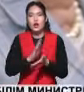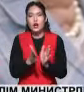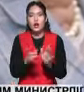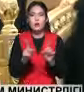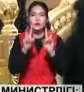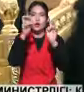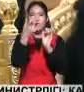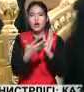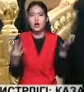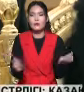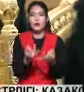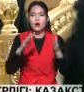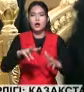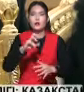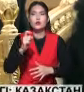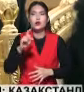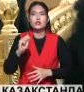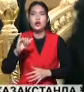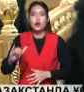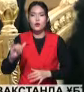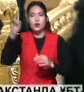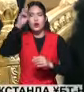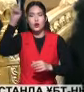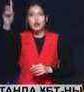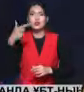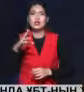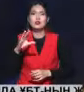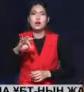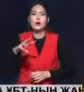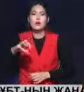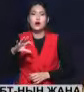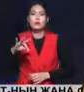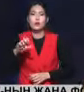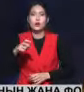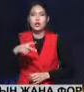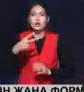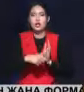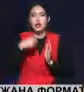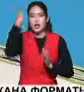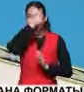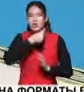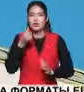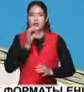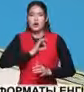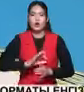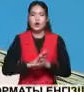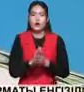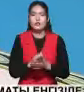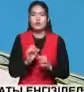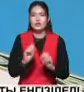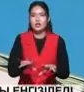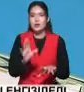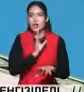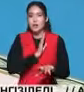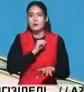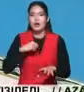өтті. Мәселен, Мұхтар Әуезов атындағы Қазақ ұлттық драма театрының ғимараты 2026 жылға дейін толықтай қайта жаңғыртылады. Еліміздегі